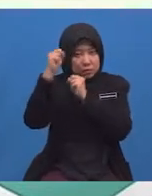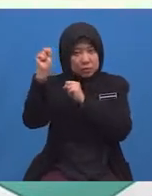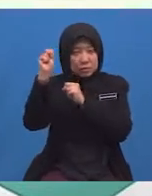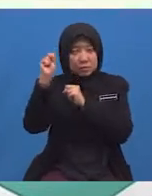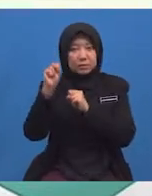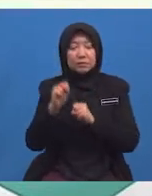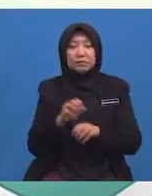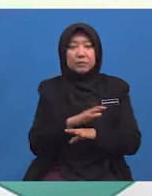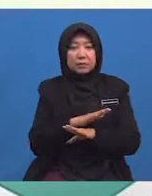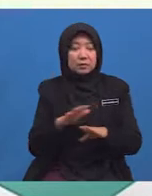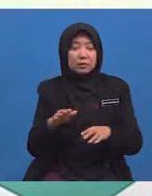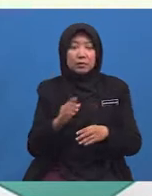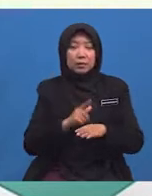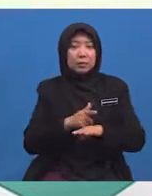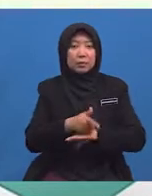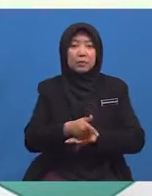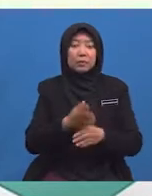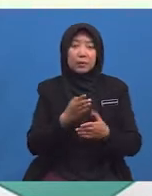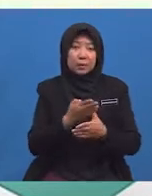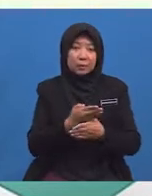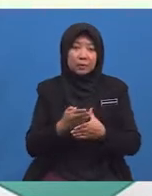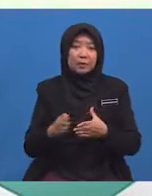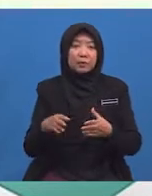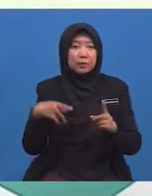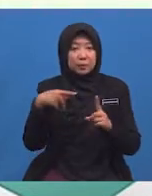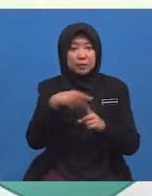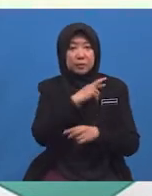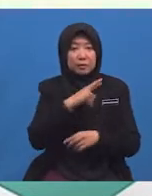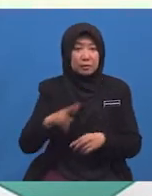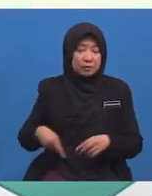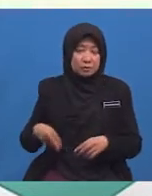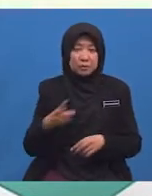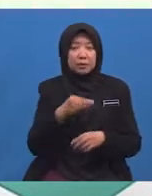tidak berbelah bahagi kepada raja dan pembesar.